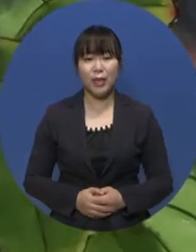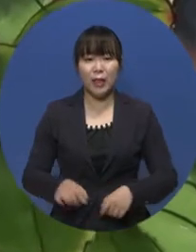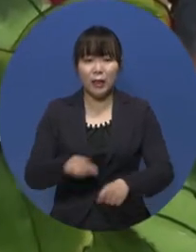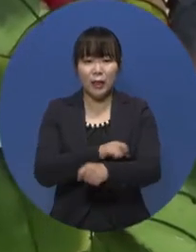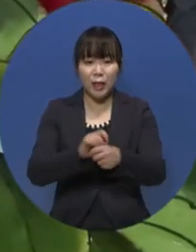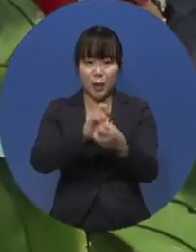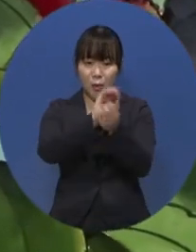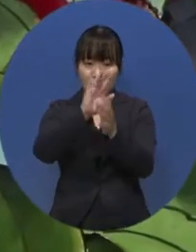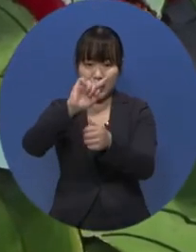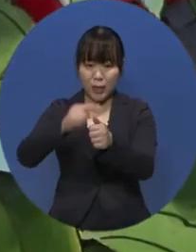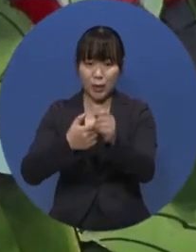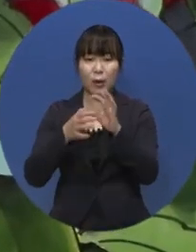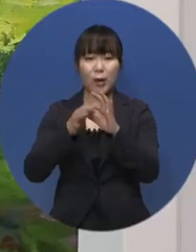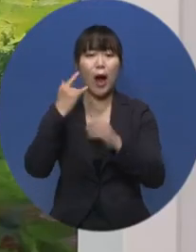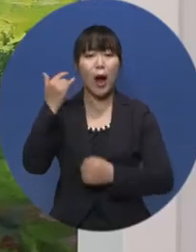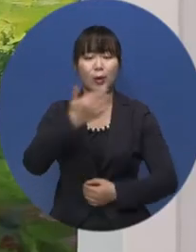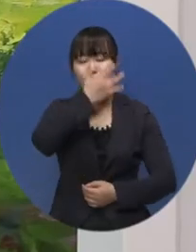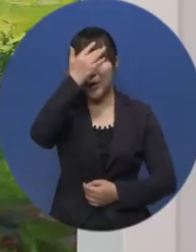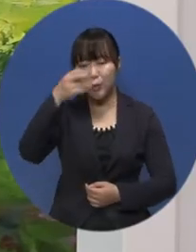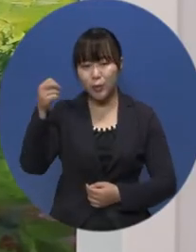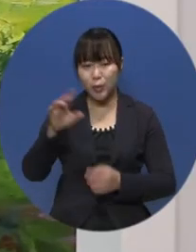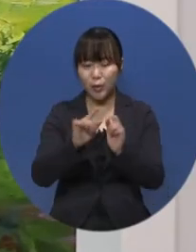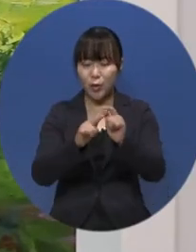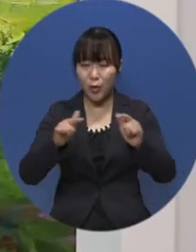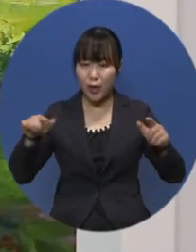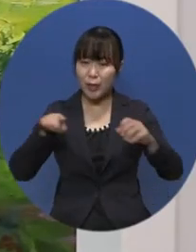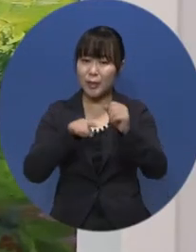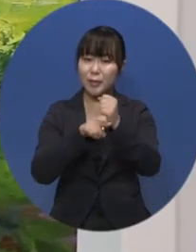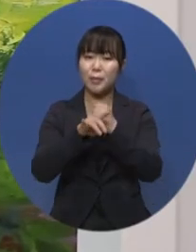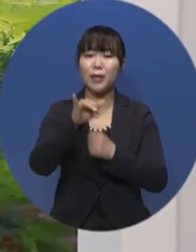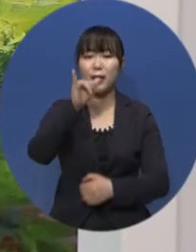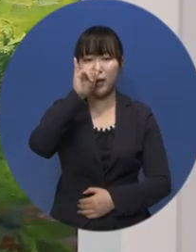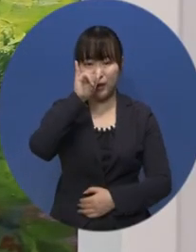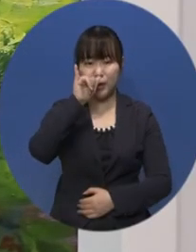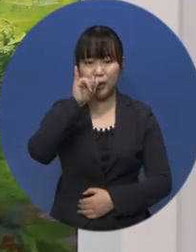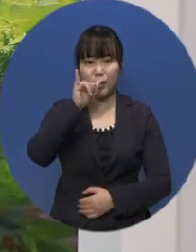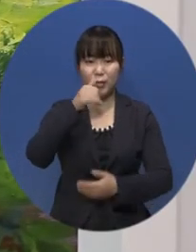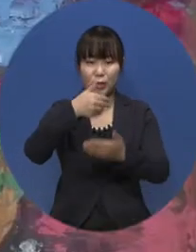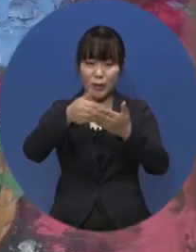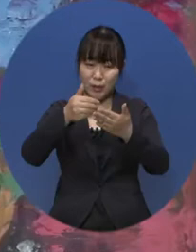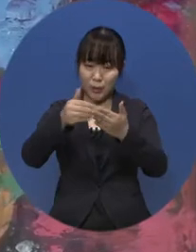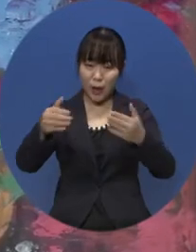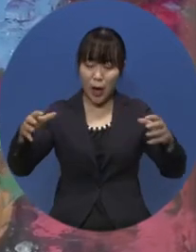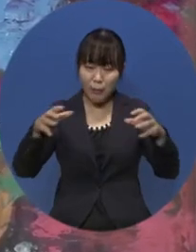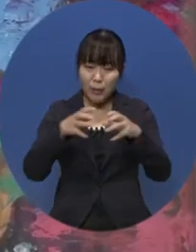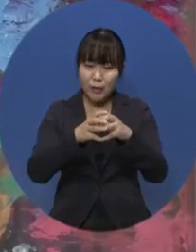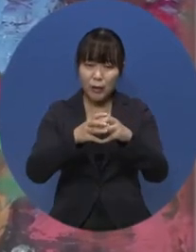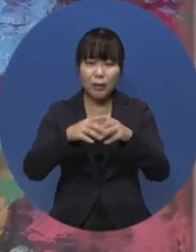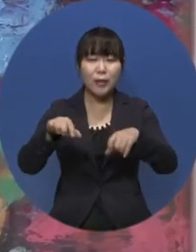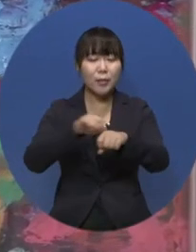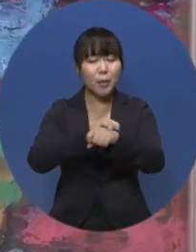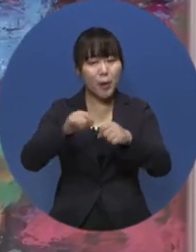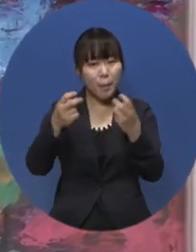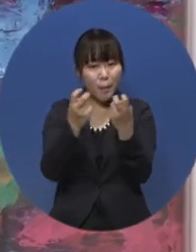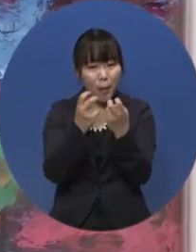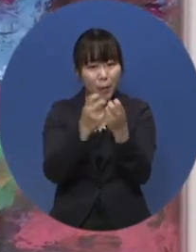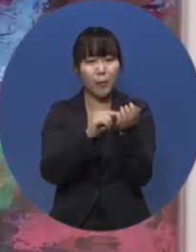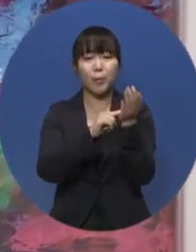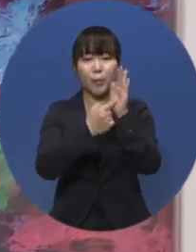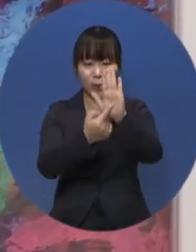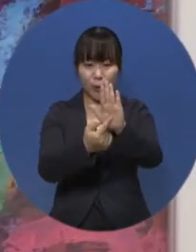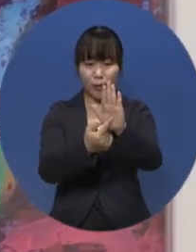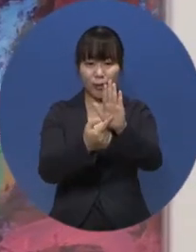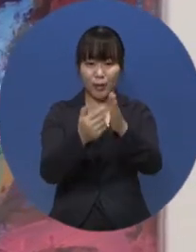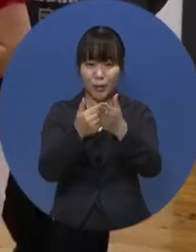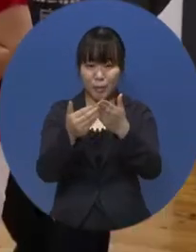특히 꽃과 자연에 대한 아름다움과 다양한 의미들을 회화에 접목해 색다른 기법으로 구사한